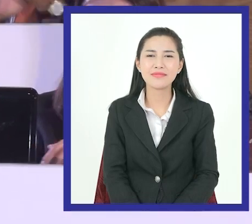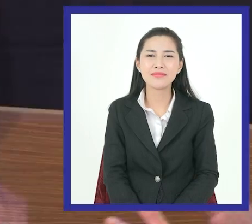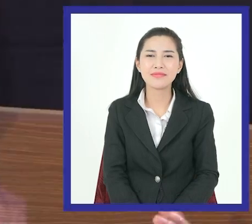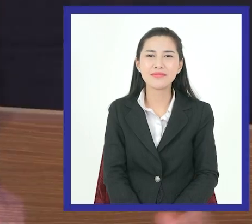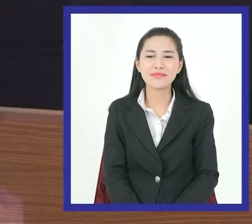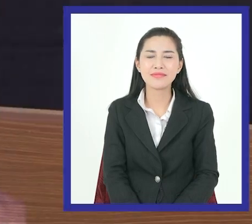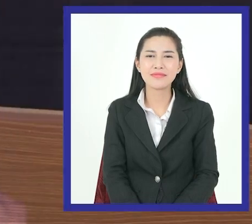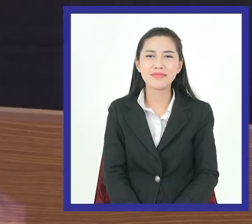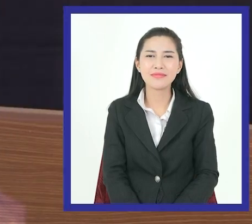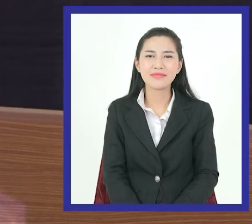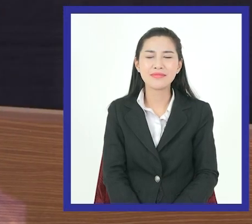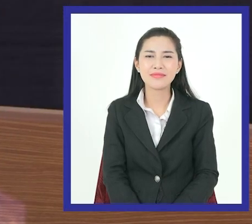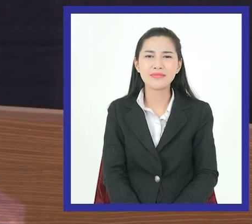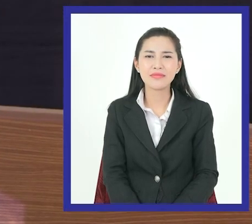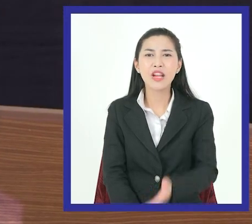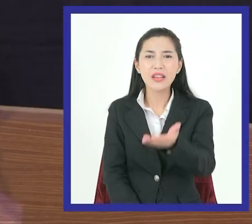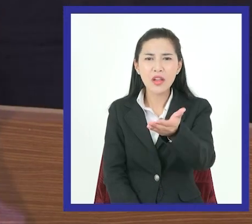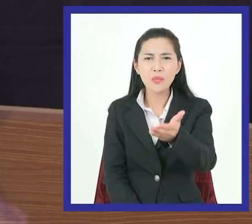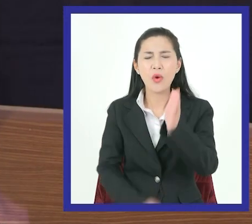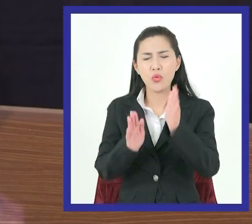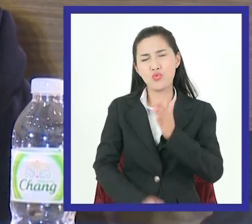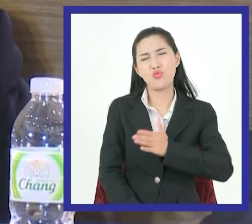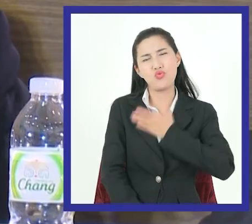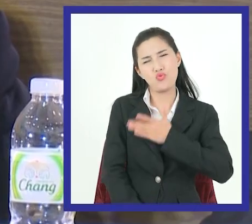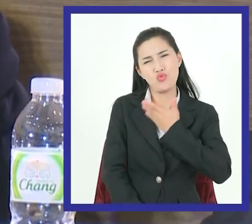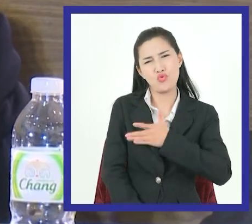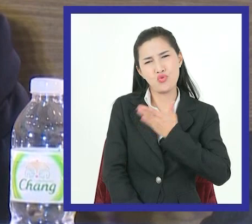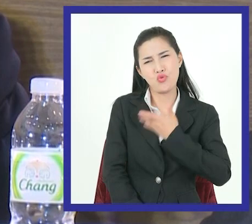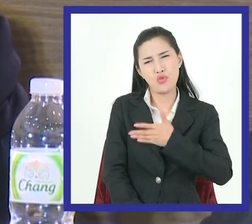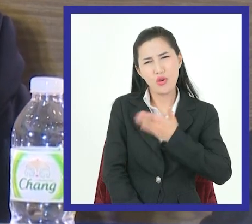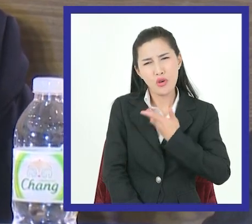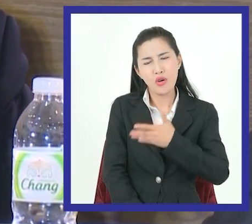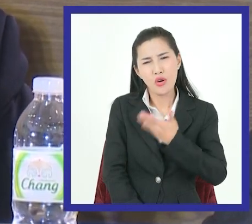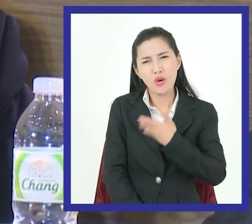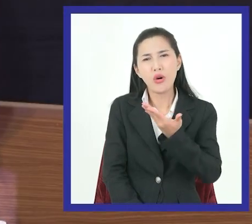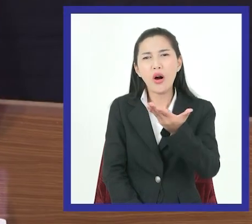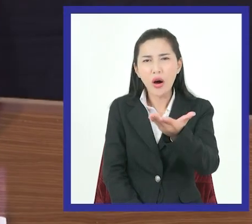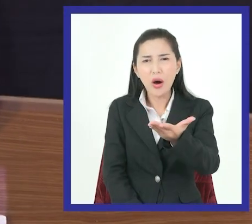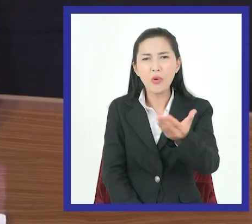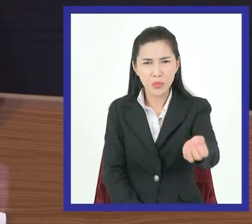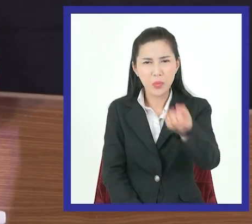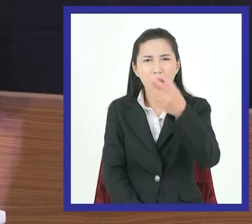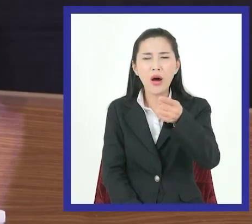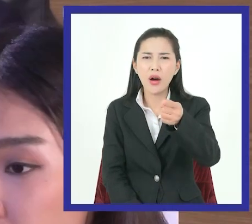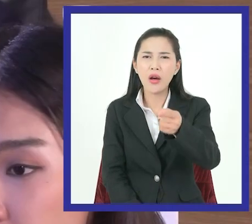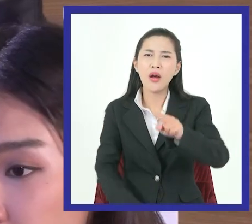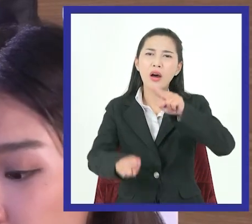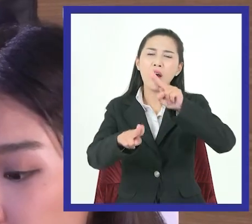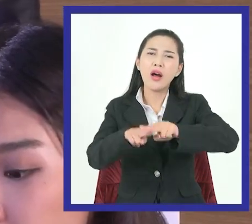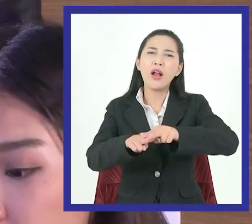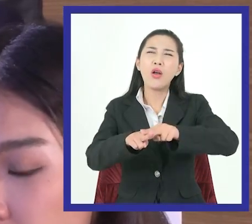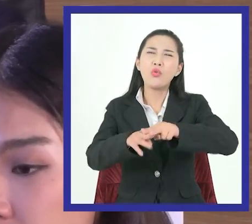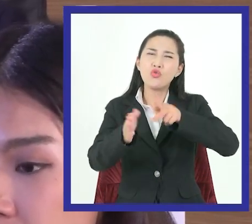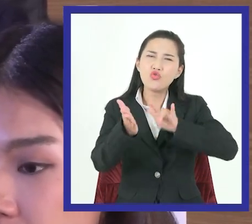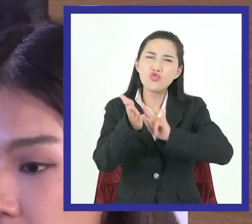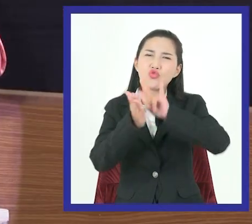จริงแล้วท่านนี่เป็นคนใจร้อนท่านเสน่ห์บอกแล้วว่านั่งเครื่องบินอะไรนี่